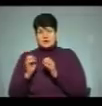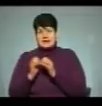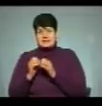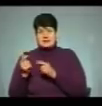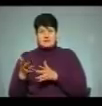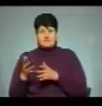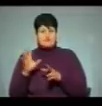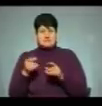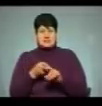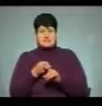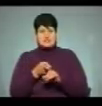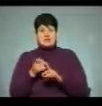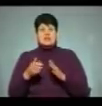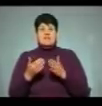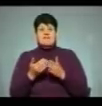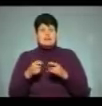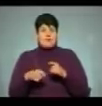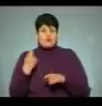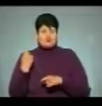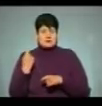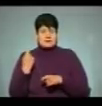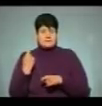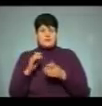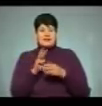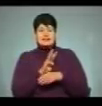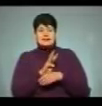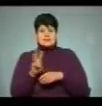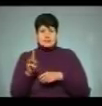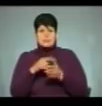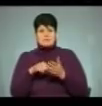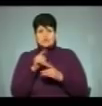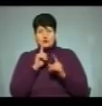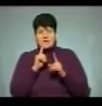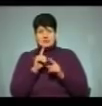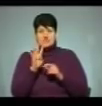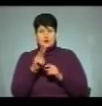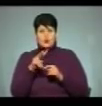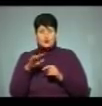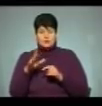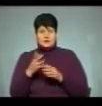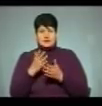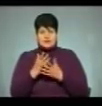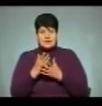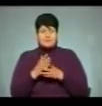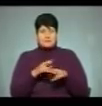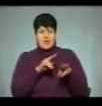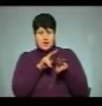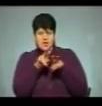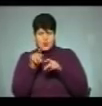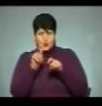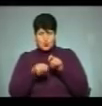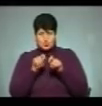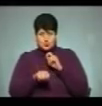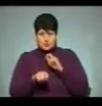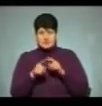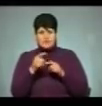гривень. Все залежить від самого порушення. На сайті Тернопільської міської ради 4 лютого запрацював сервіс контролю за паркуванням транспортних засобів. На